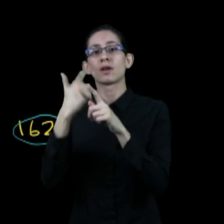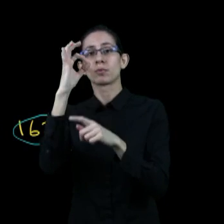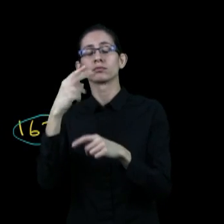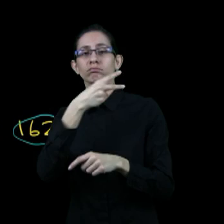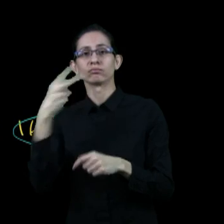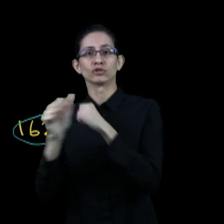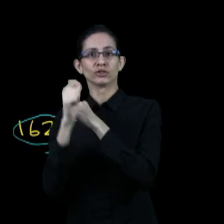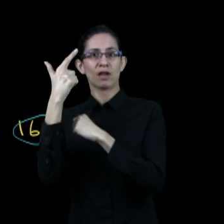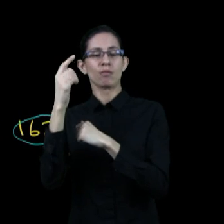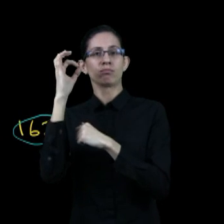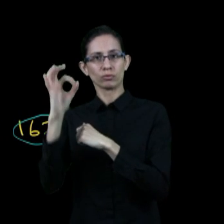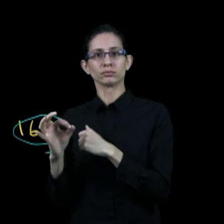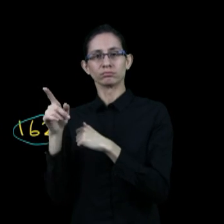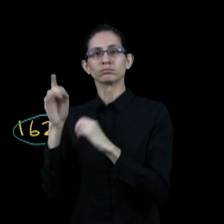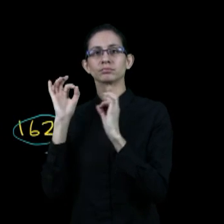Stanach Zjednoczonych.